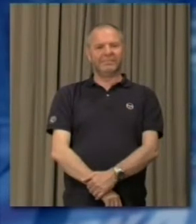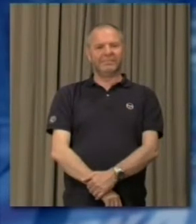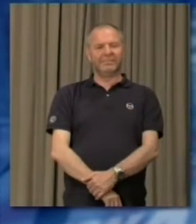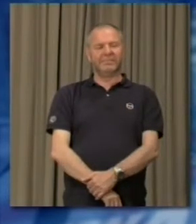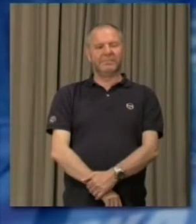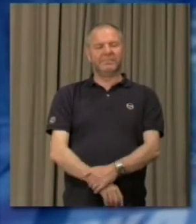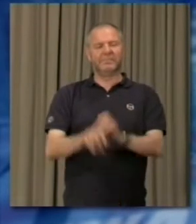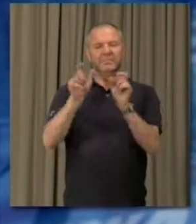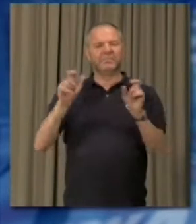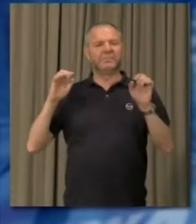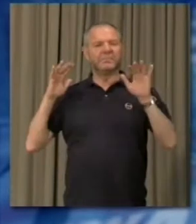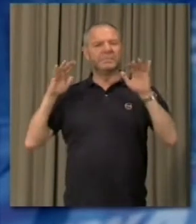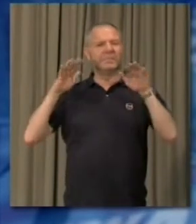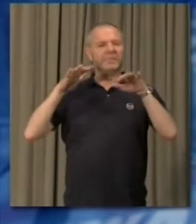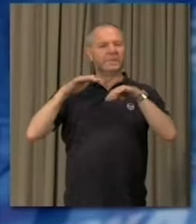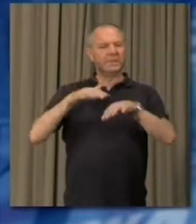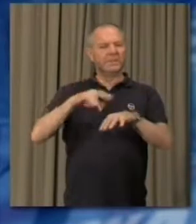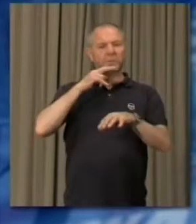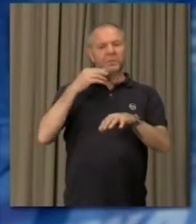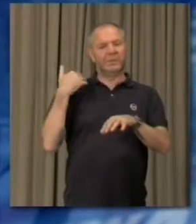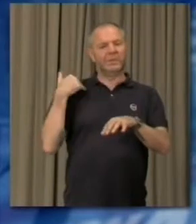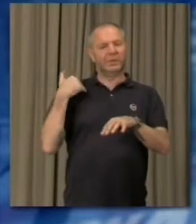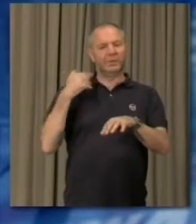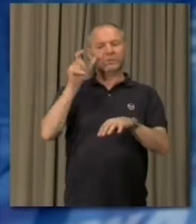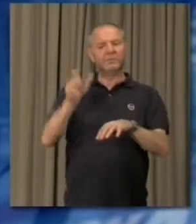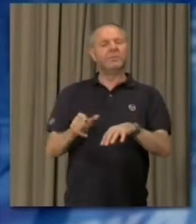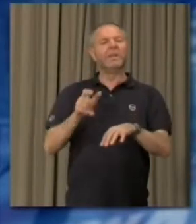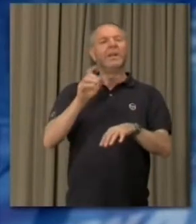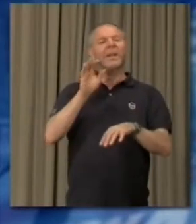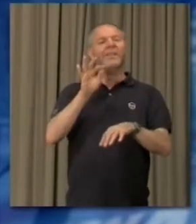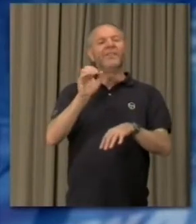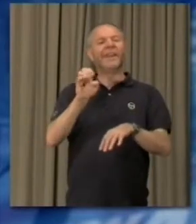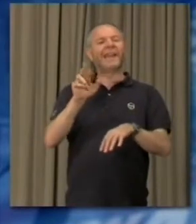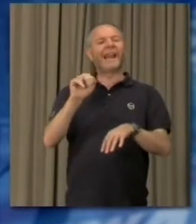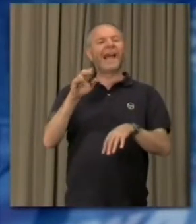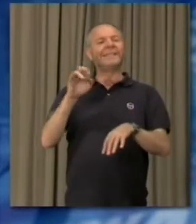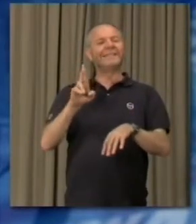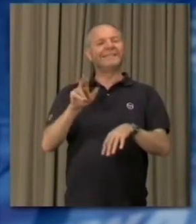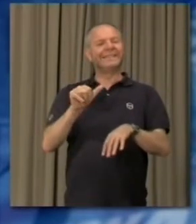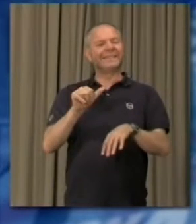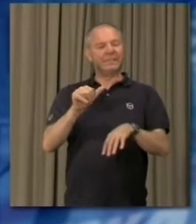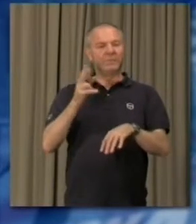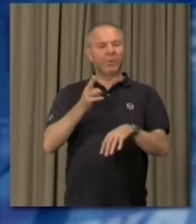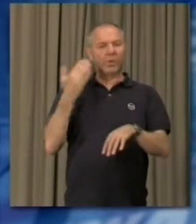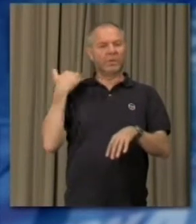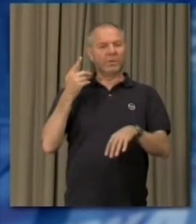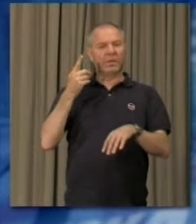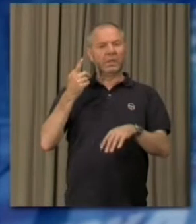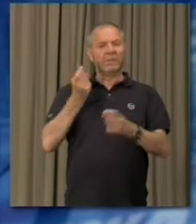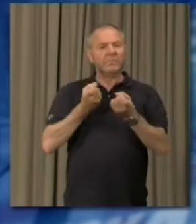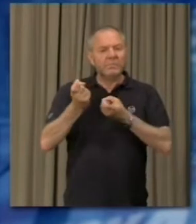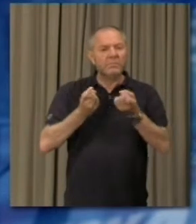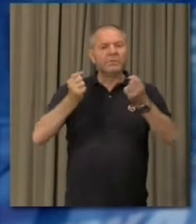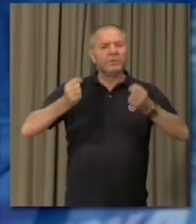Tanta la gente che questo pomeriggio ha voluto salutare Elena Ferraris, la sfortunata sci alpinista scomparsa giovedì scorso all'Alpeveglia, sotto la cima del Testa